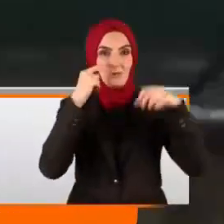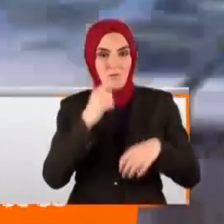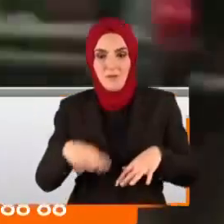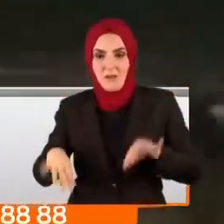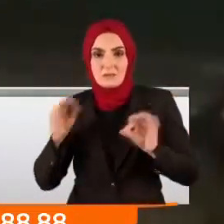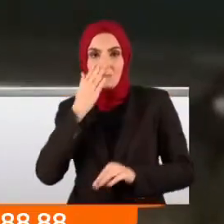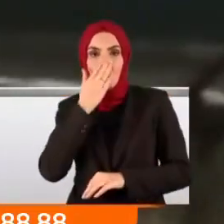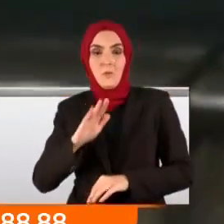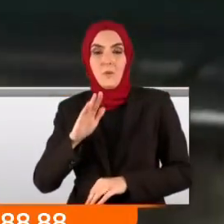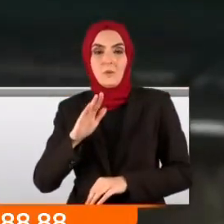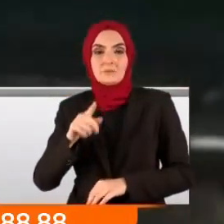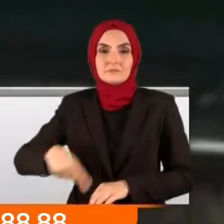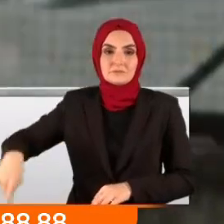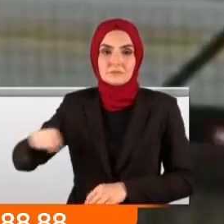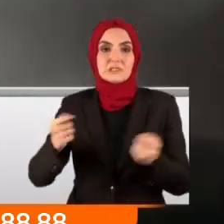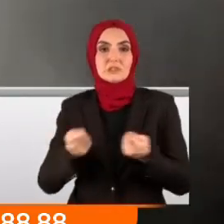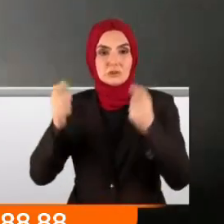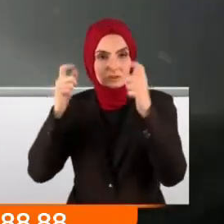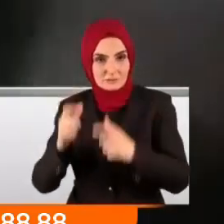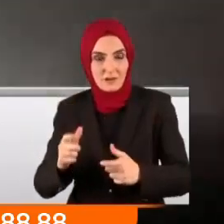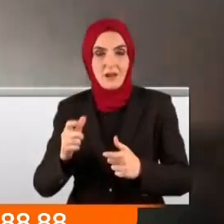iş yerlerine ve otobüs duraklarına sığındı.